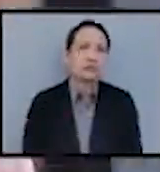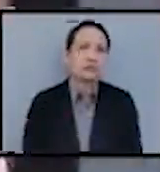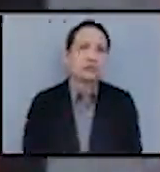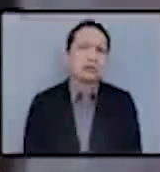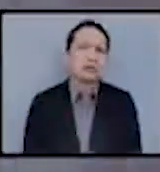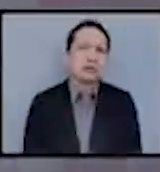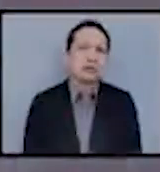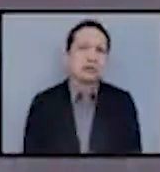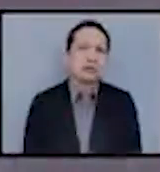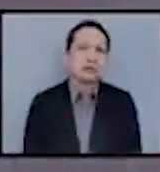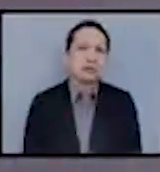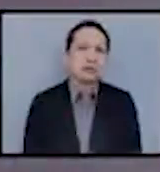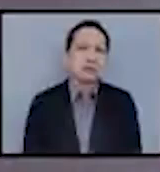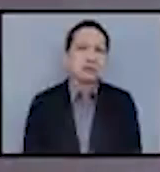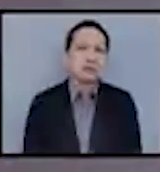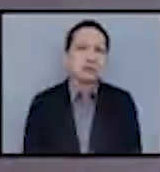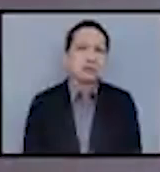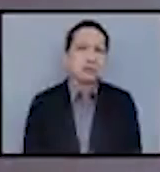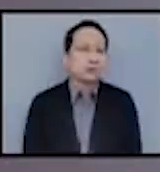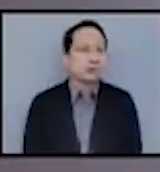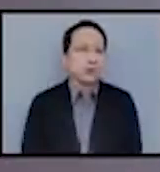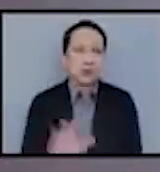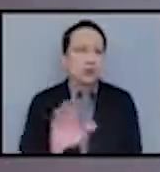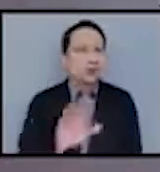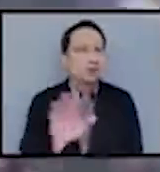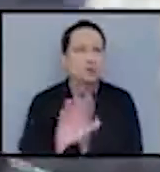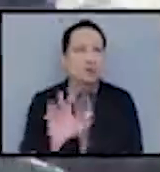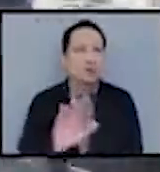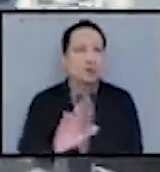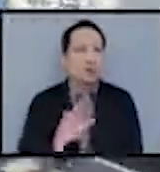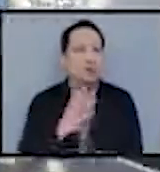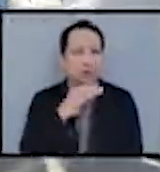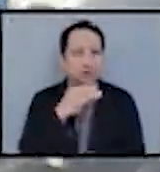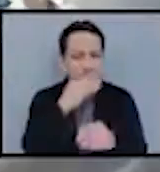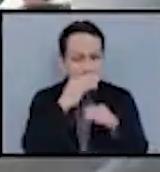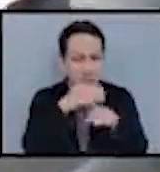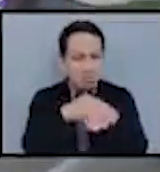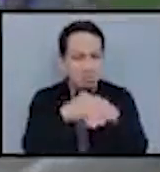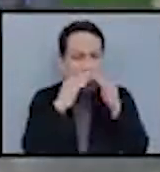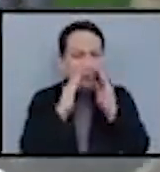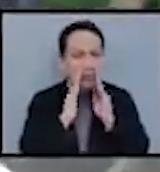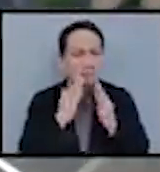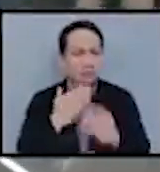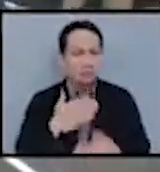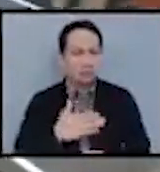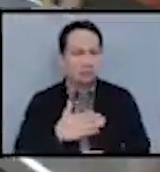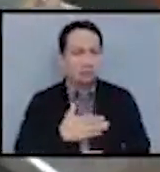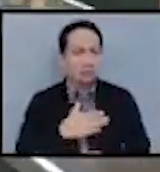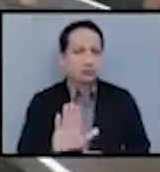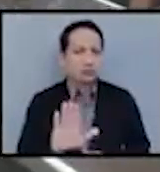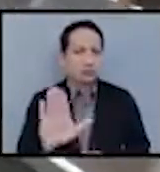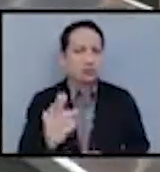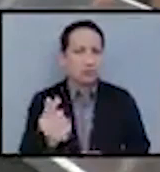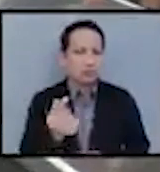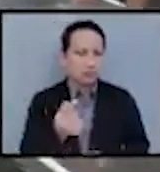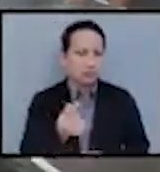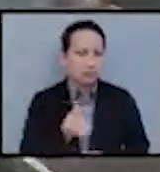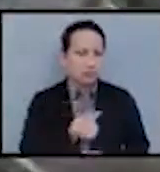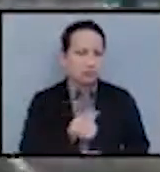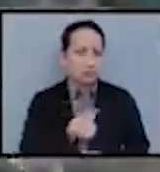At sana'y huwag nang matampo sa akin ang puso.